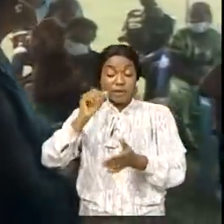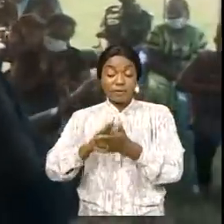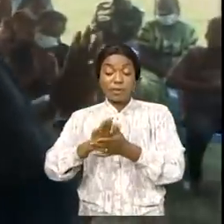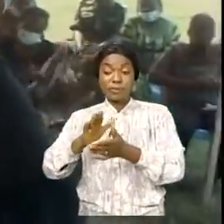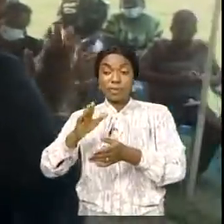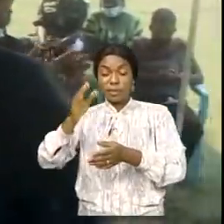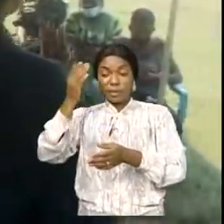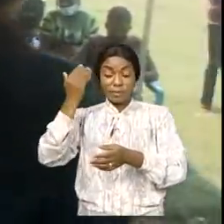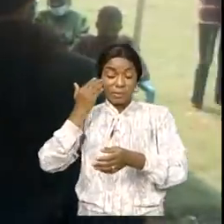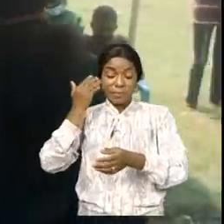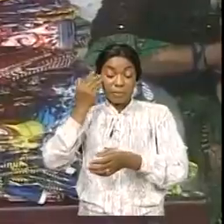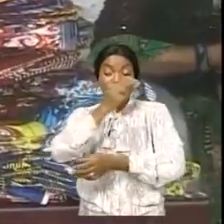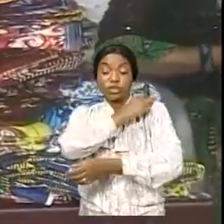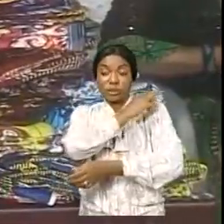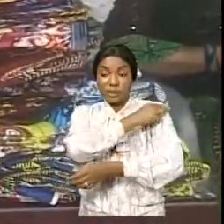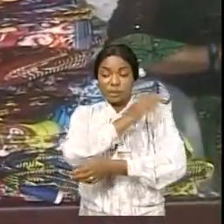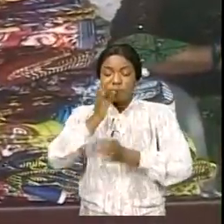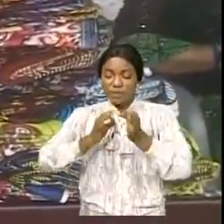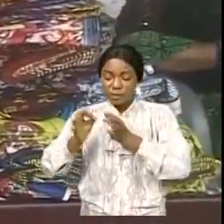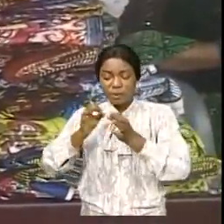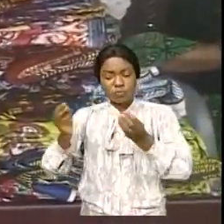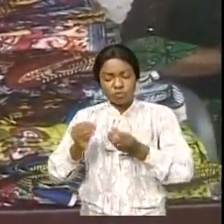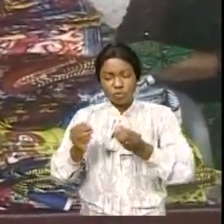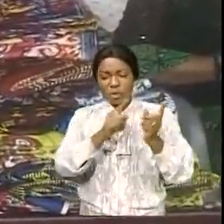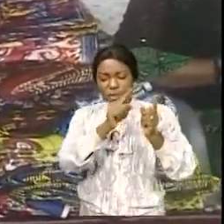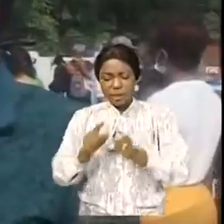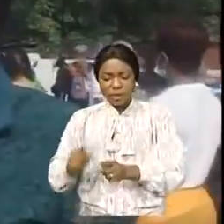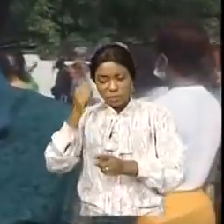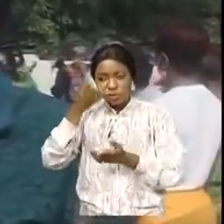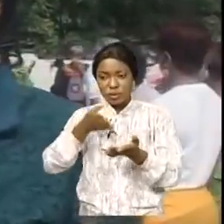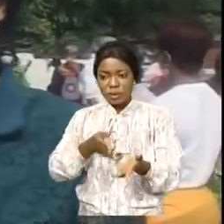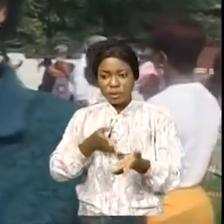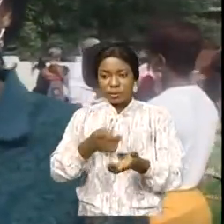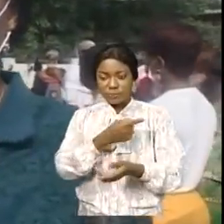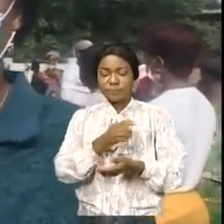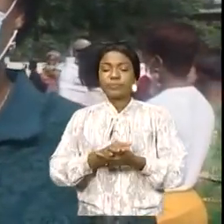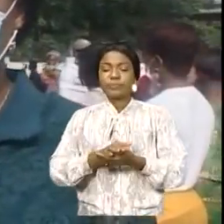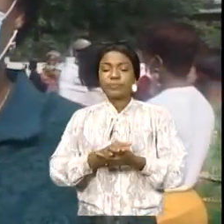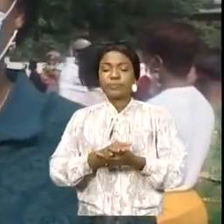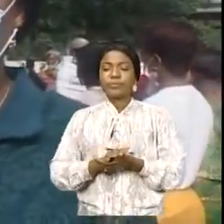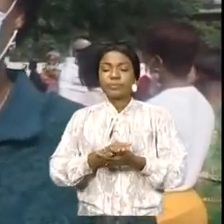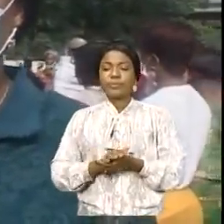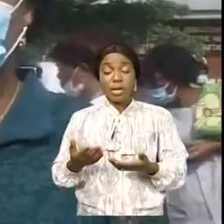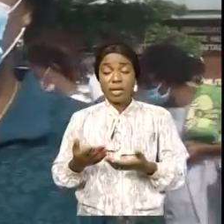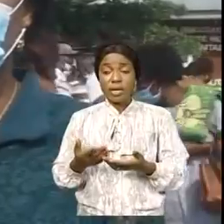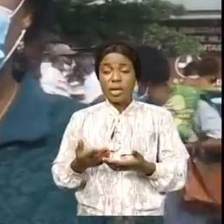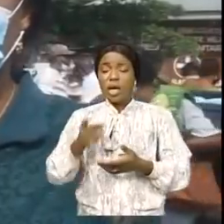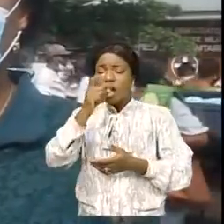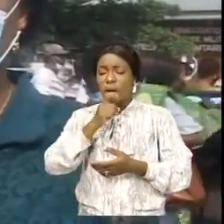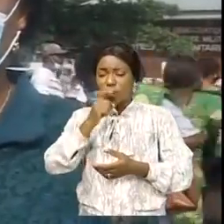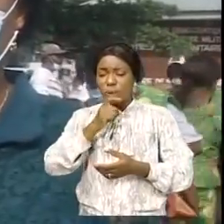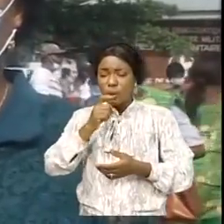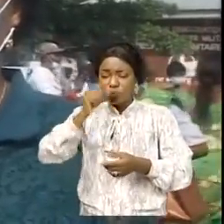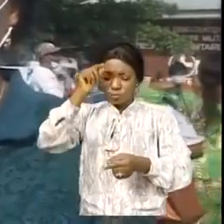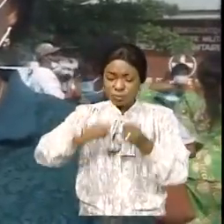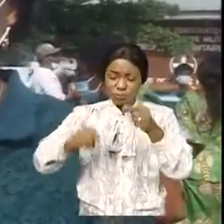par l'altruisme, explique la motivation de ces gestes. Il y a eu incendie au camp de l'Ottawa. Nous avons cherché le